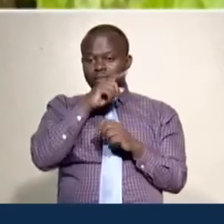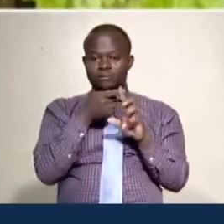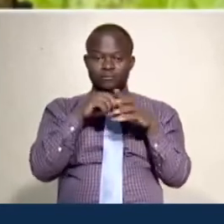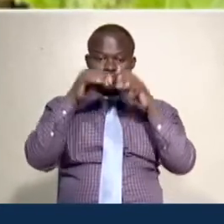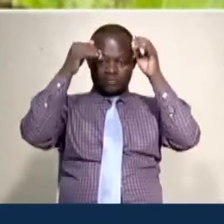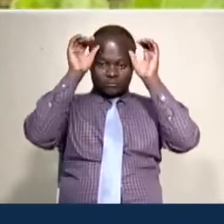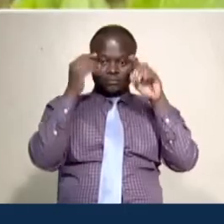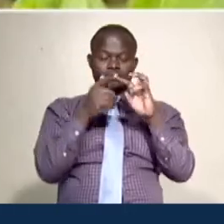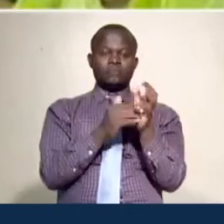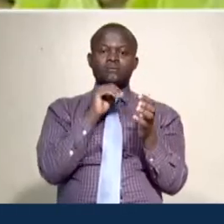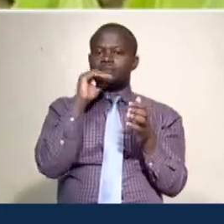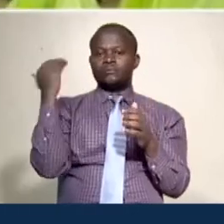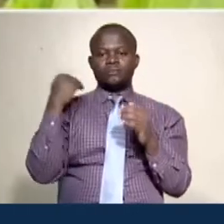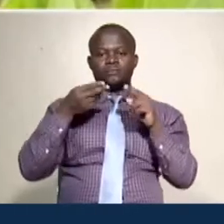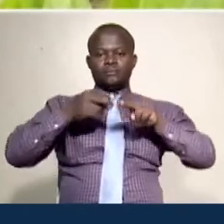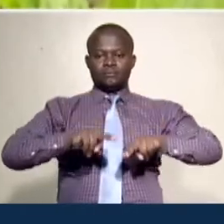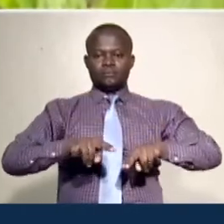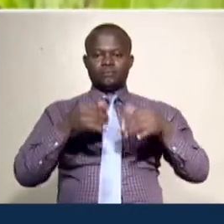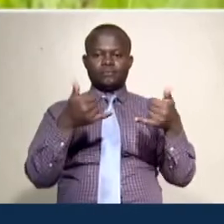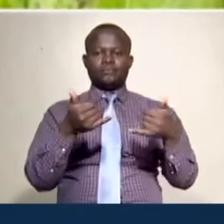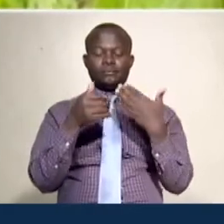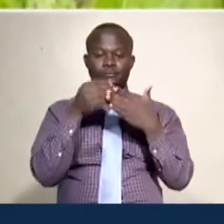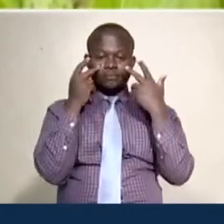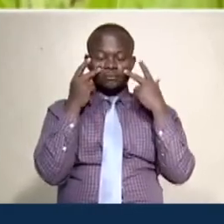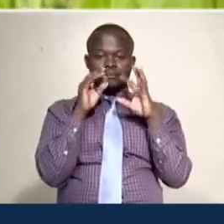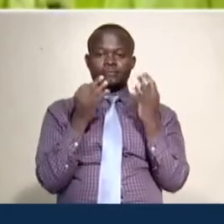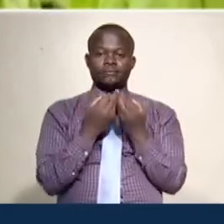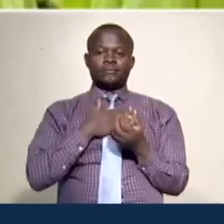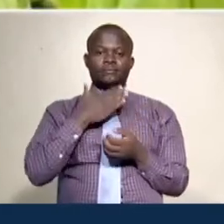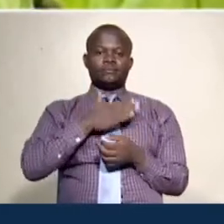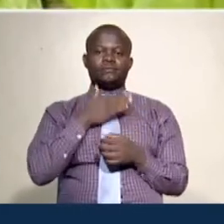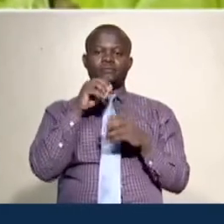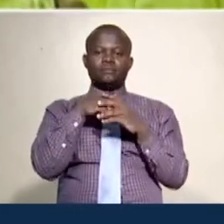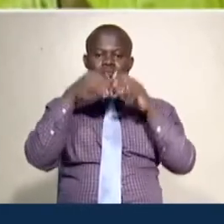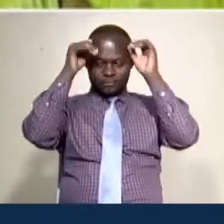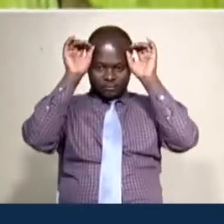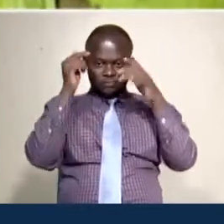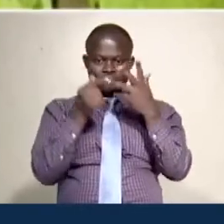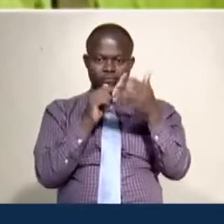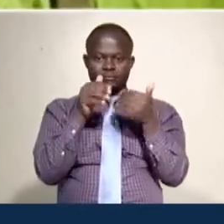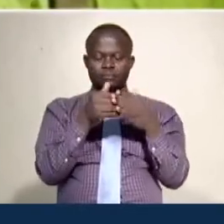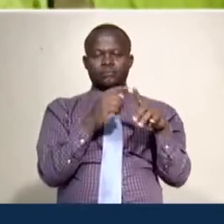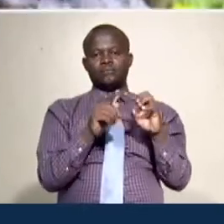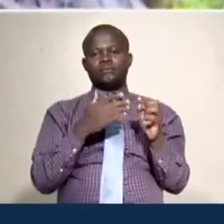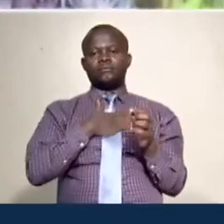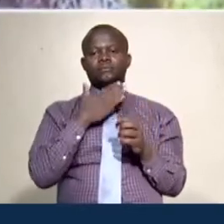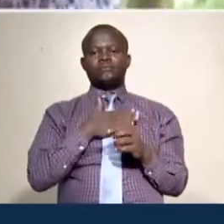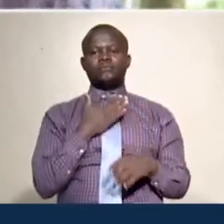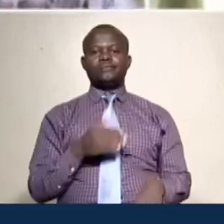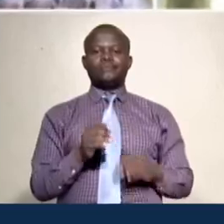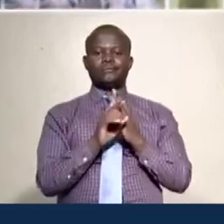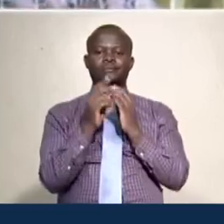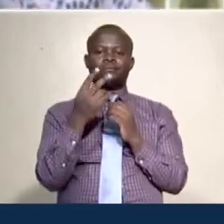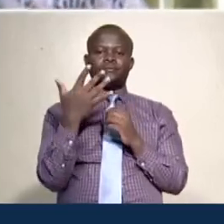inonka kandi ntago byabyegeze bibaho. Ubu rero urabona urugo rwanjye rurashimishije rurimo inka rurimo amatungo nanjye kandi nduva ndishimye. Tariki